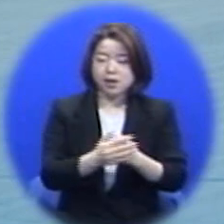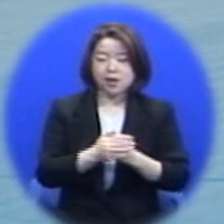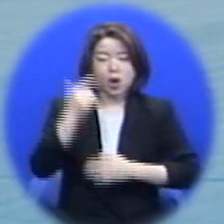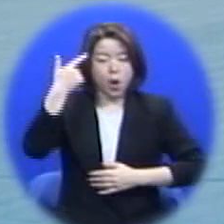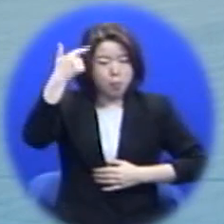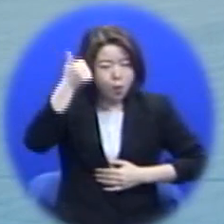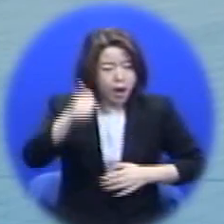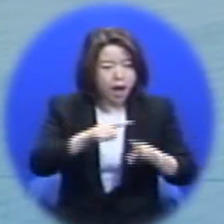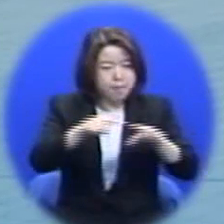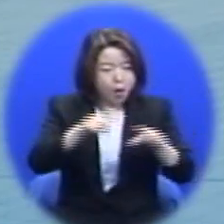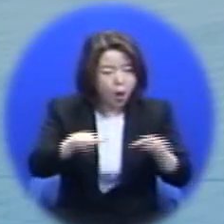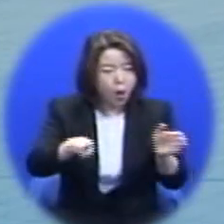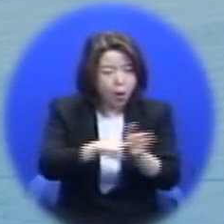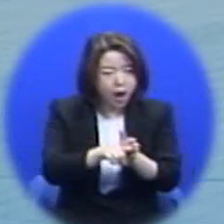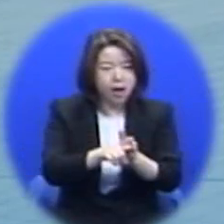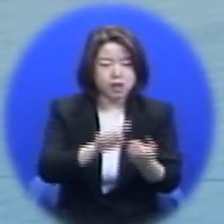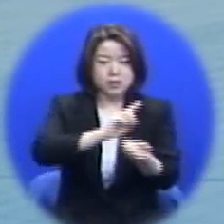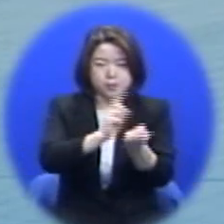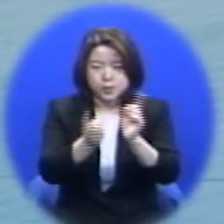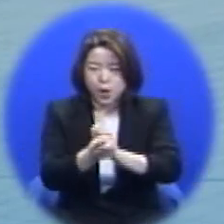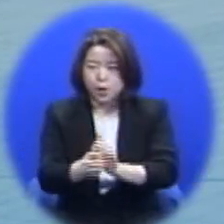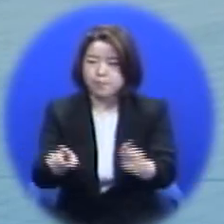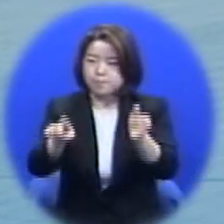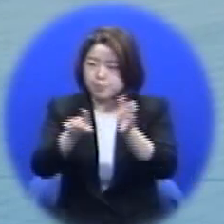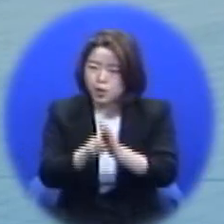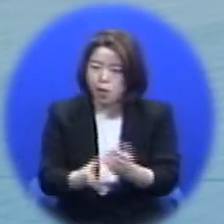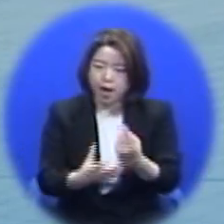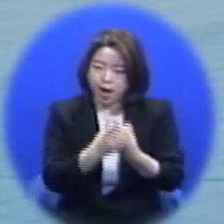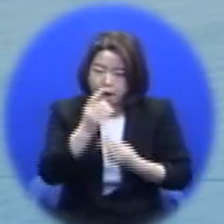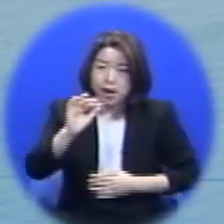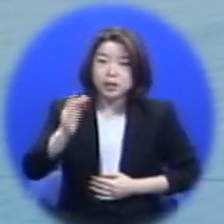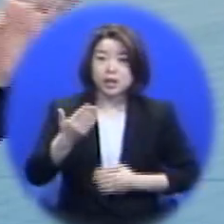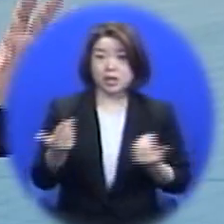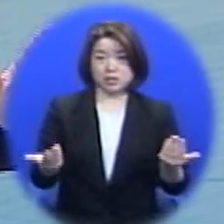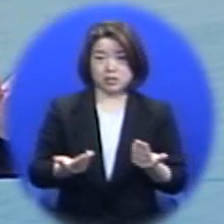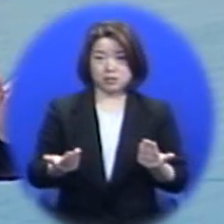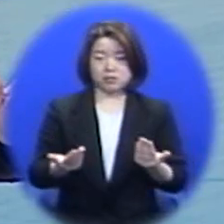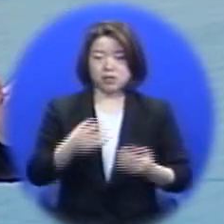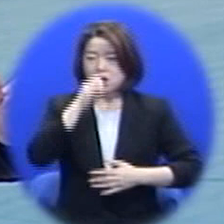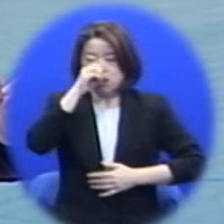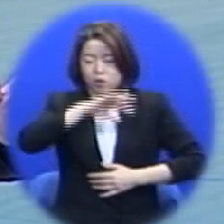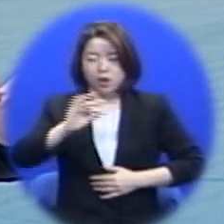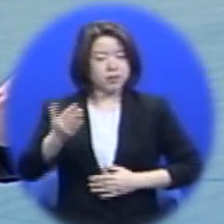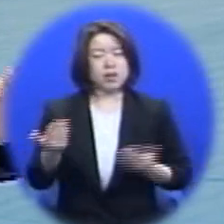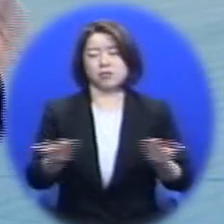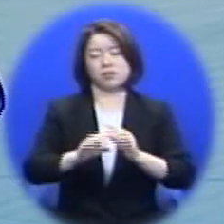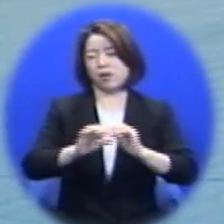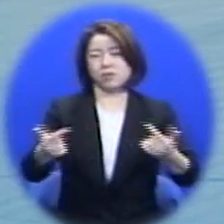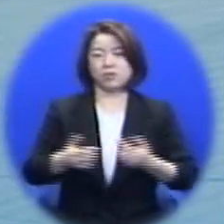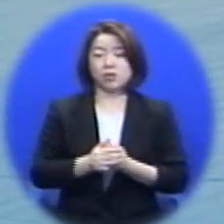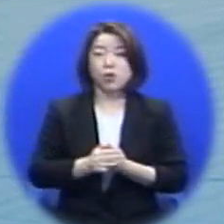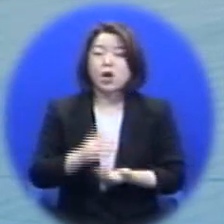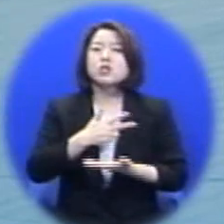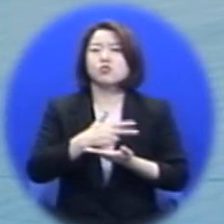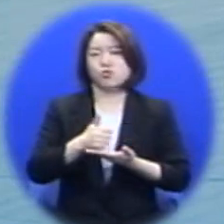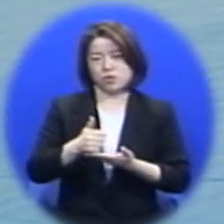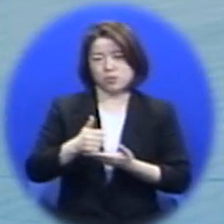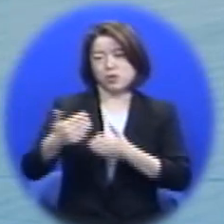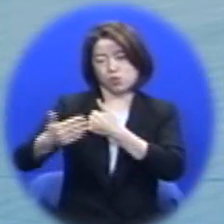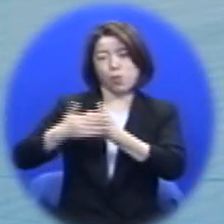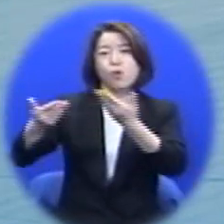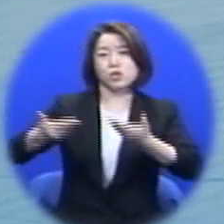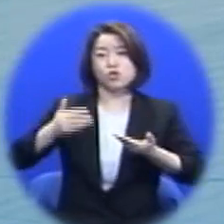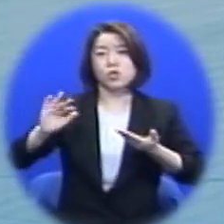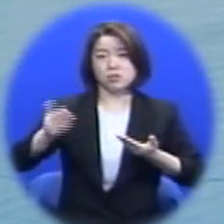평신도 지도자들이 서로 신뢰하고 하나가 되는 일, 그냥 되는 일은 아닙니다. 주님이 하셔야만 되는